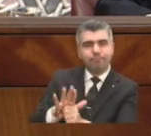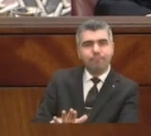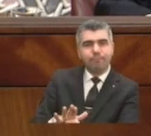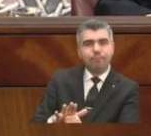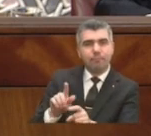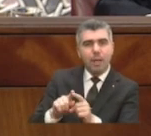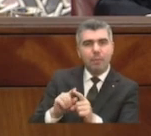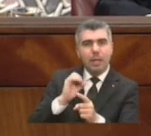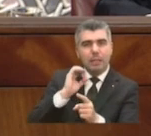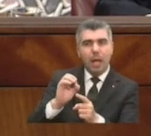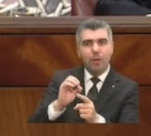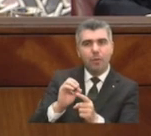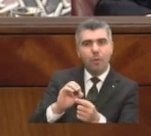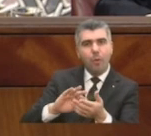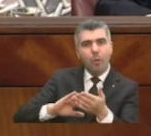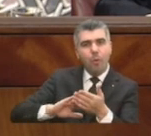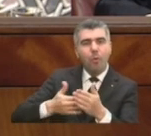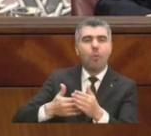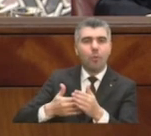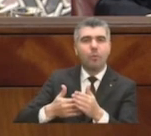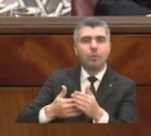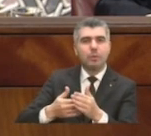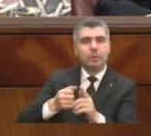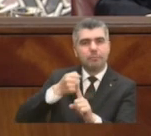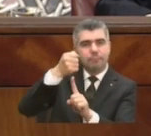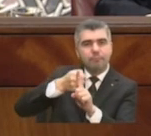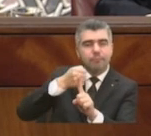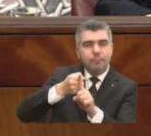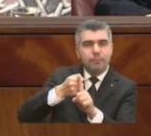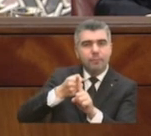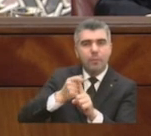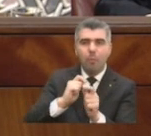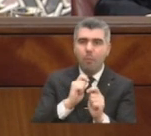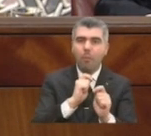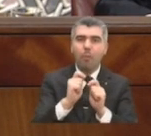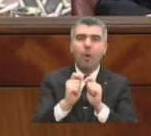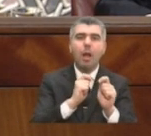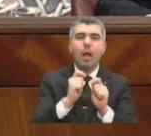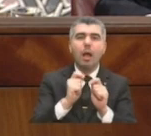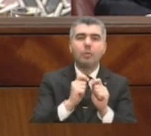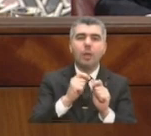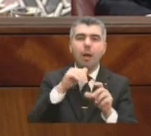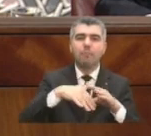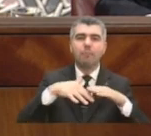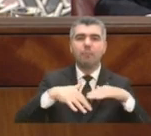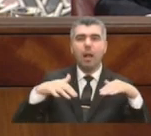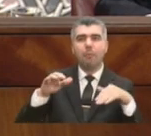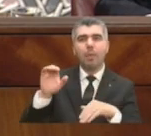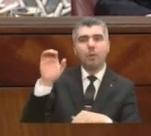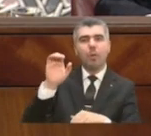غير البناء الذي لعبته خلال المناقشه في البرلماني